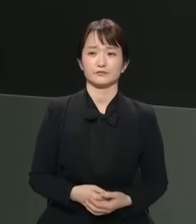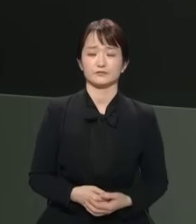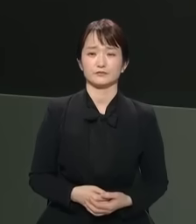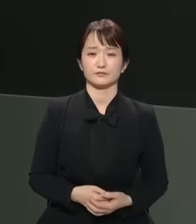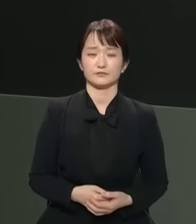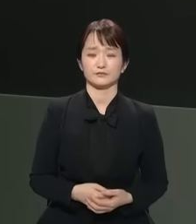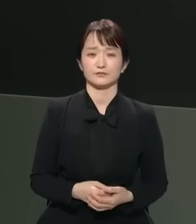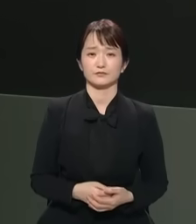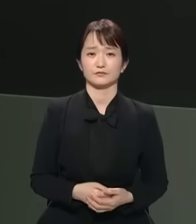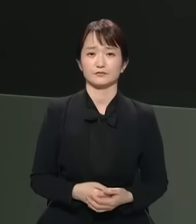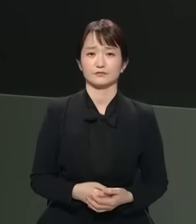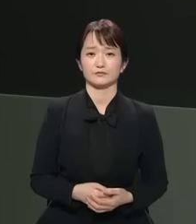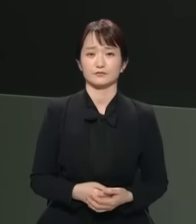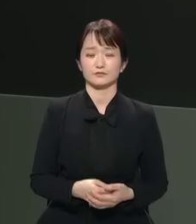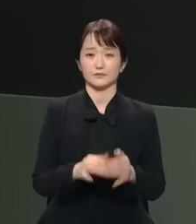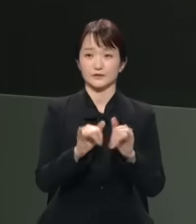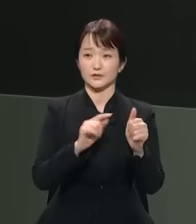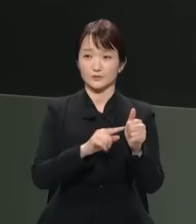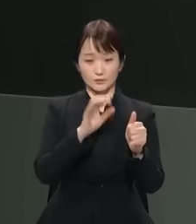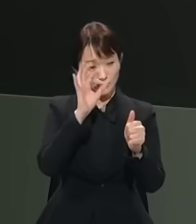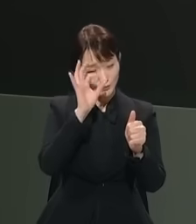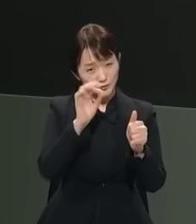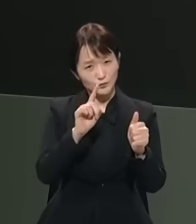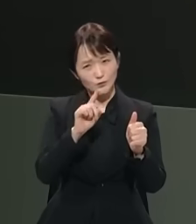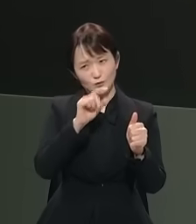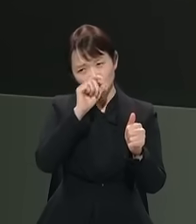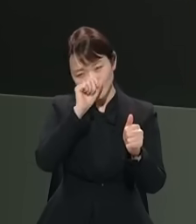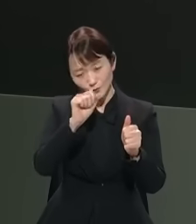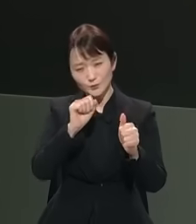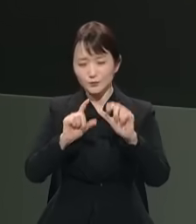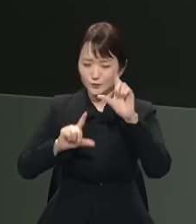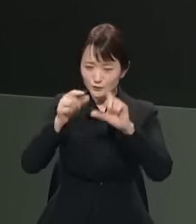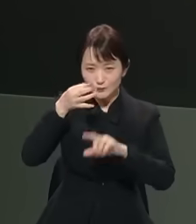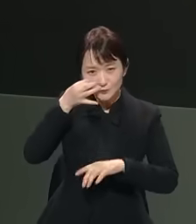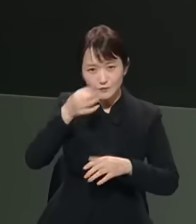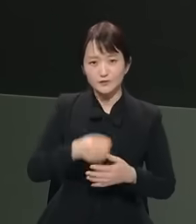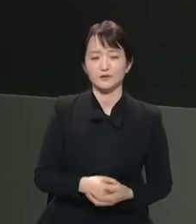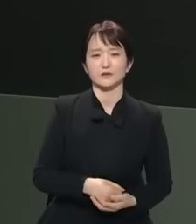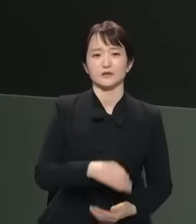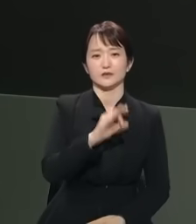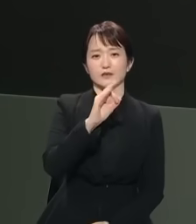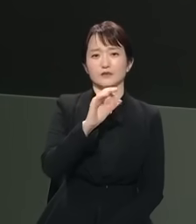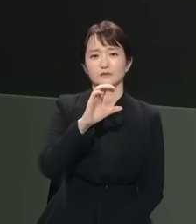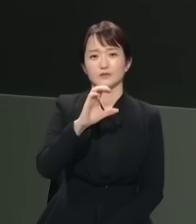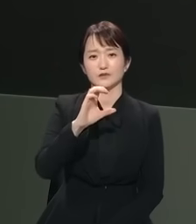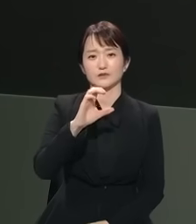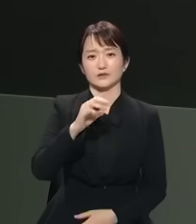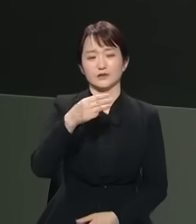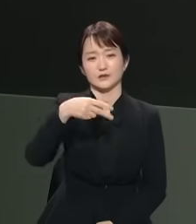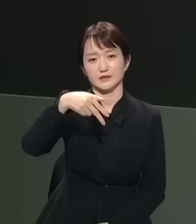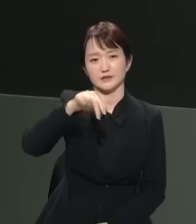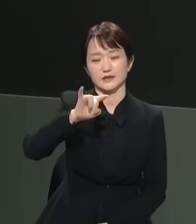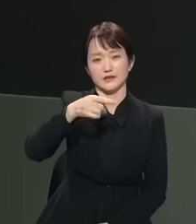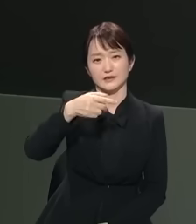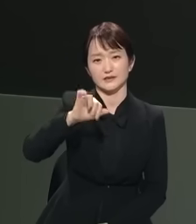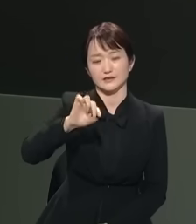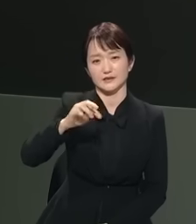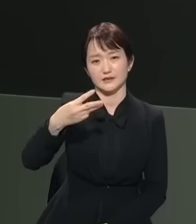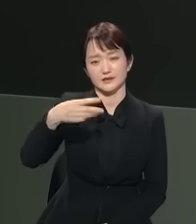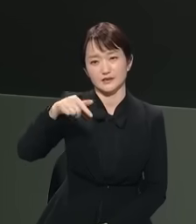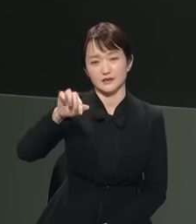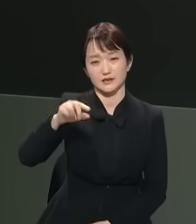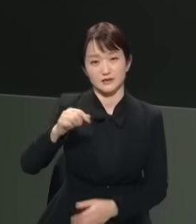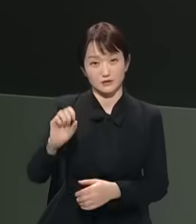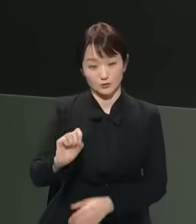님도 보고 뽕도 따굽니다. 자, 요즘 FC 서울의 이 축구 선수 제시 링가드 때문에 K리그 인기가 한창이죠. 자,